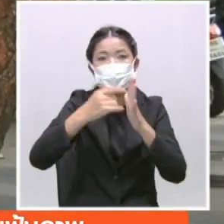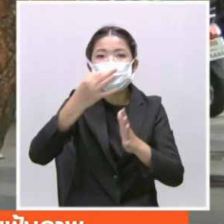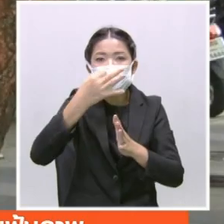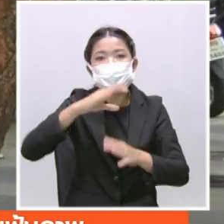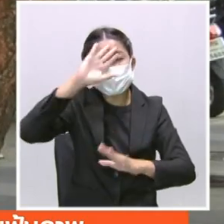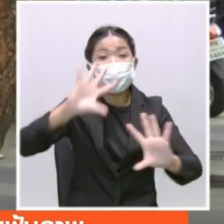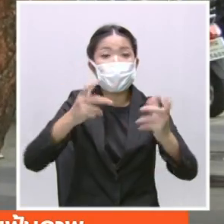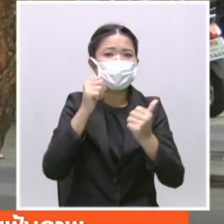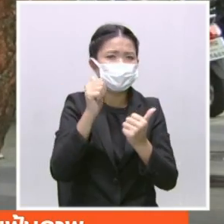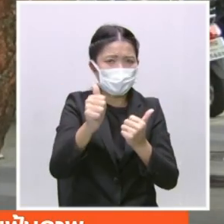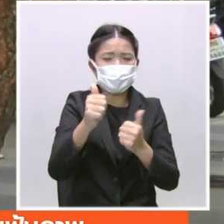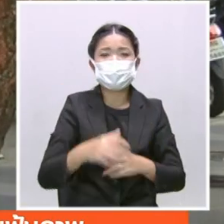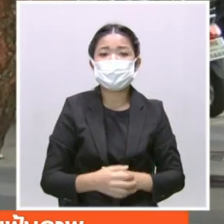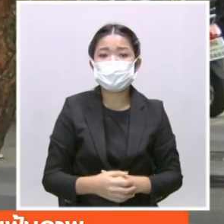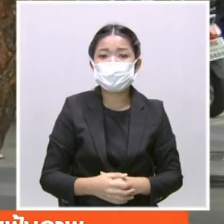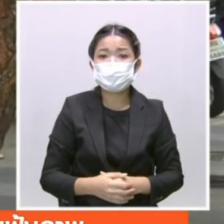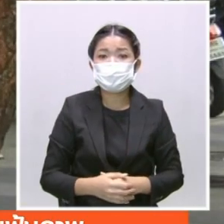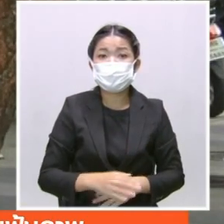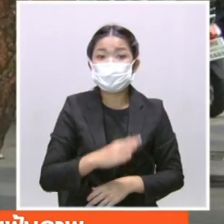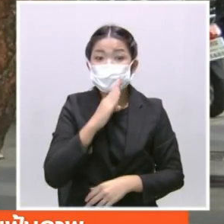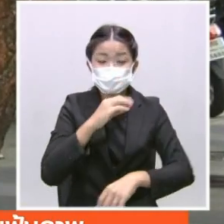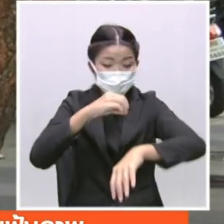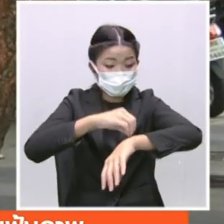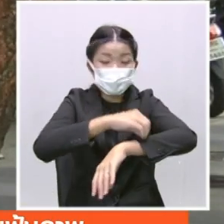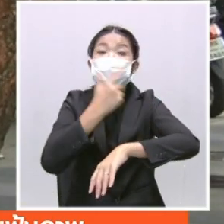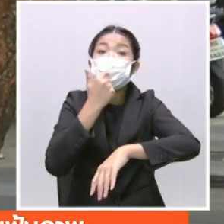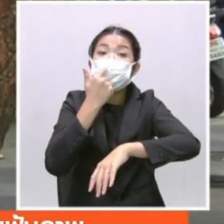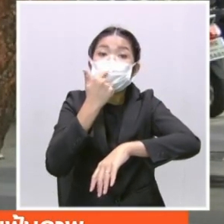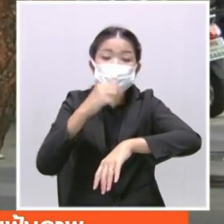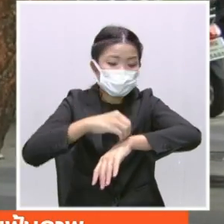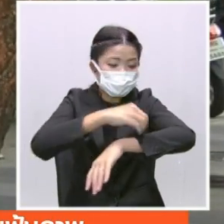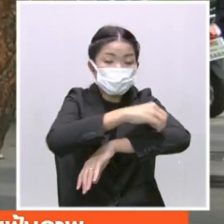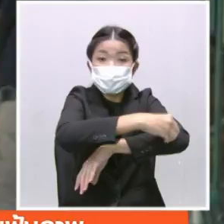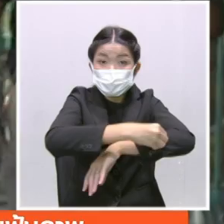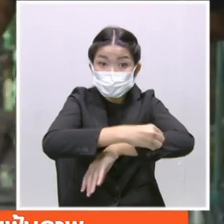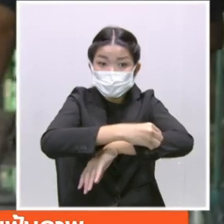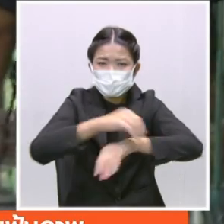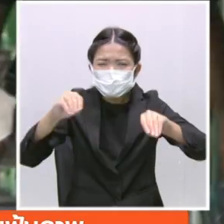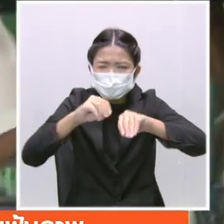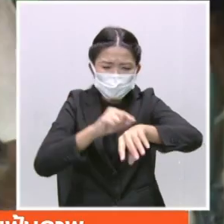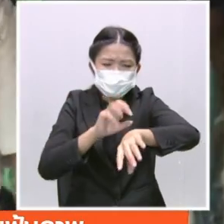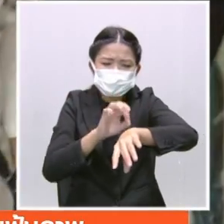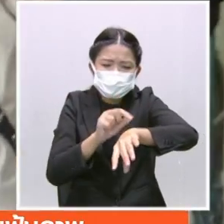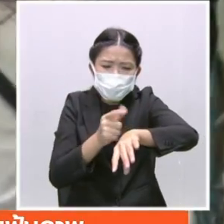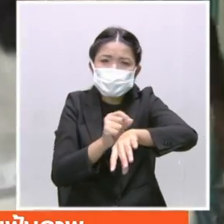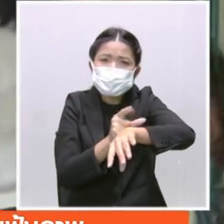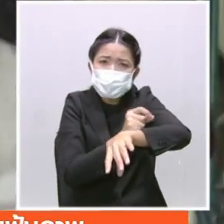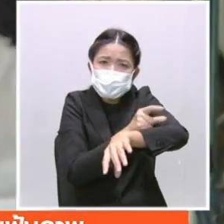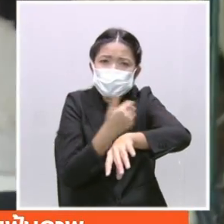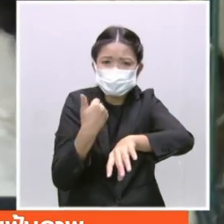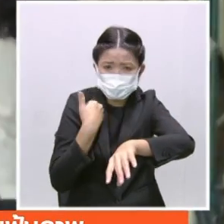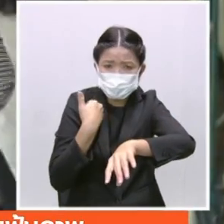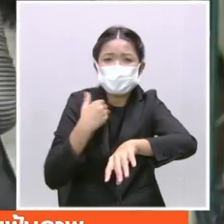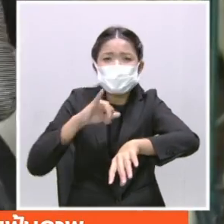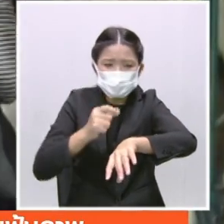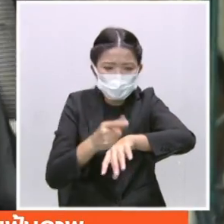ามารถที่จะหายได้เป็นปกติในส่วนของผื่นที่ขึ้นตามร่างกายเมื่อใกล้หายก็จะเป็นสะเก็ดแผลบางรายก็อาจ